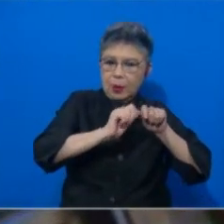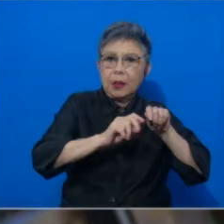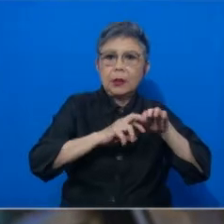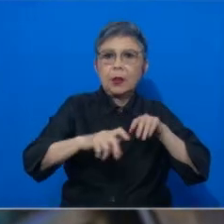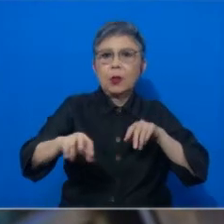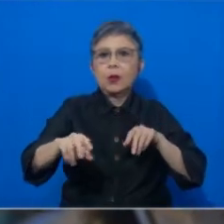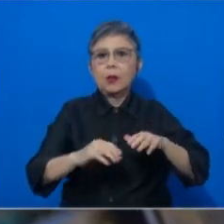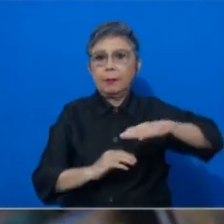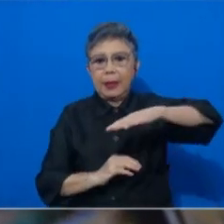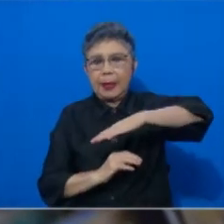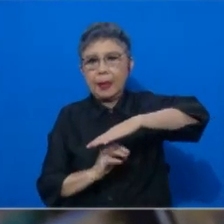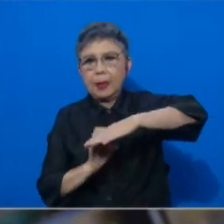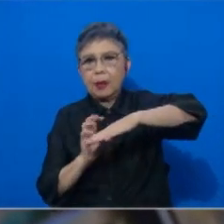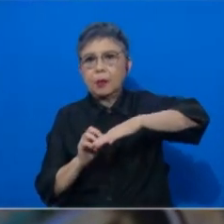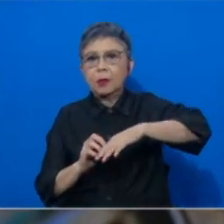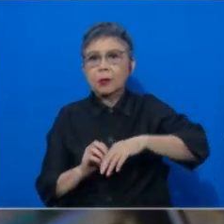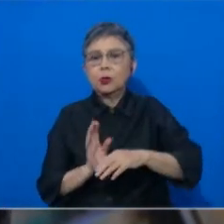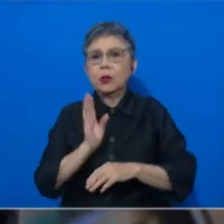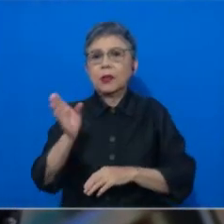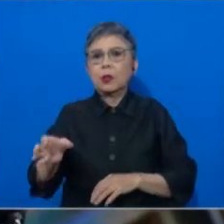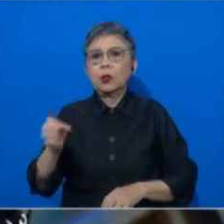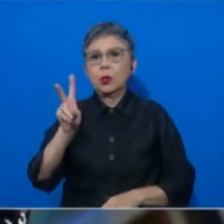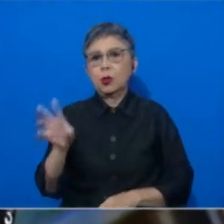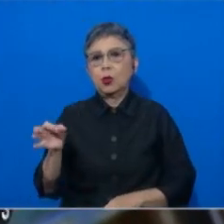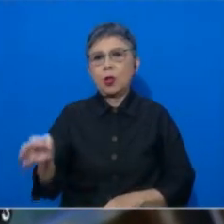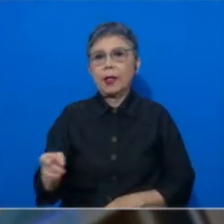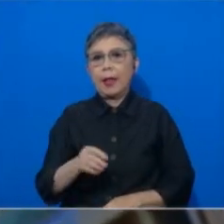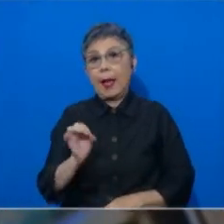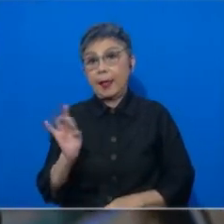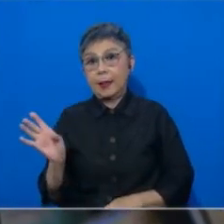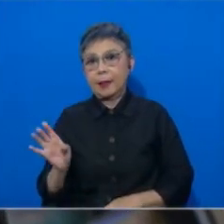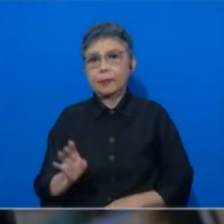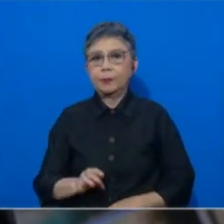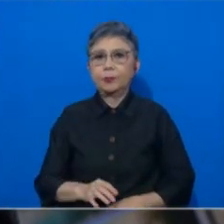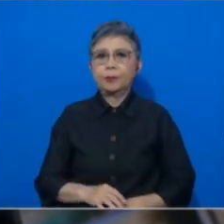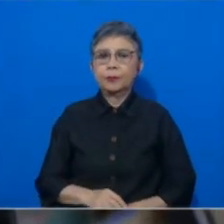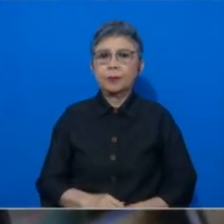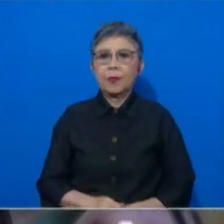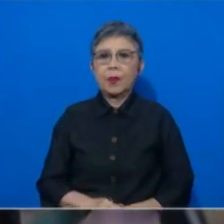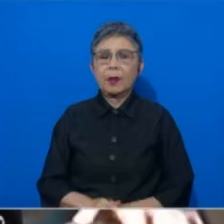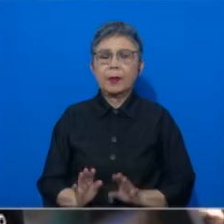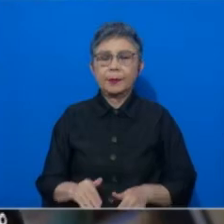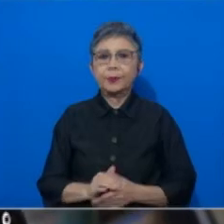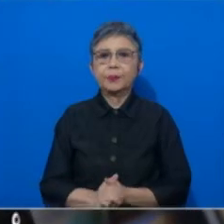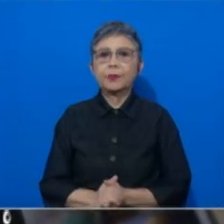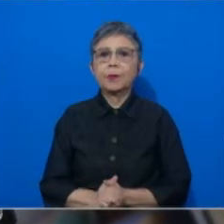yang sudah miring ini untuk menuju ke kota terdekat. Yang saya rasakan saat ini adalah